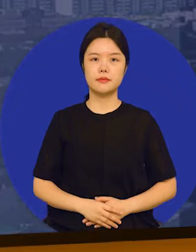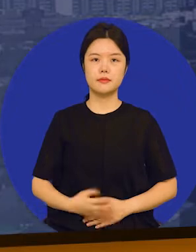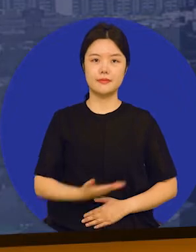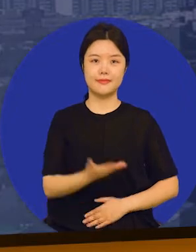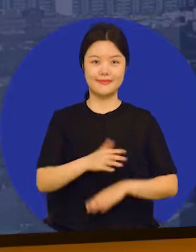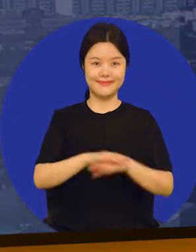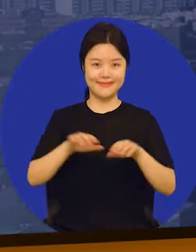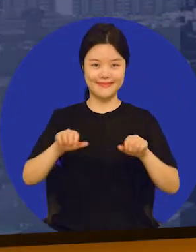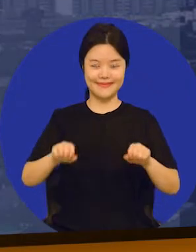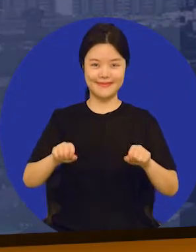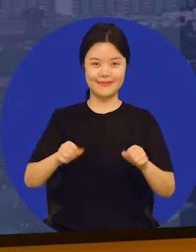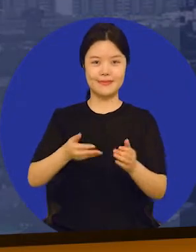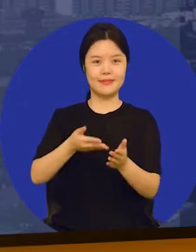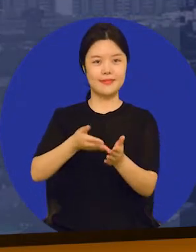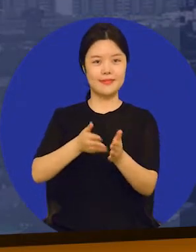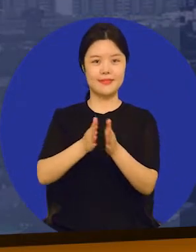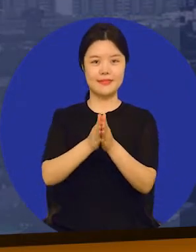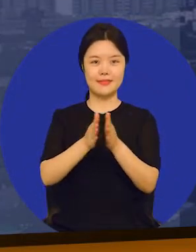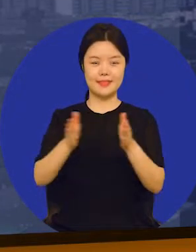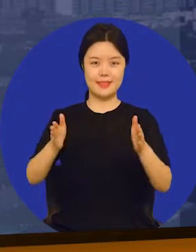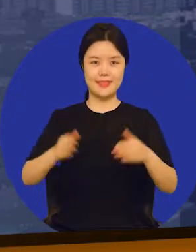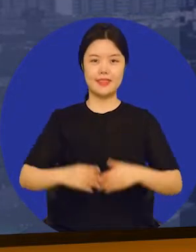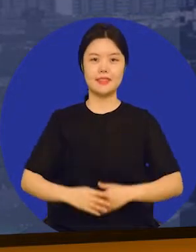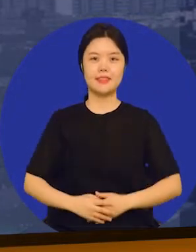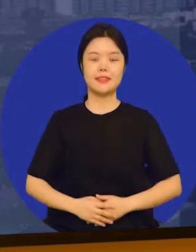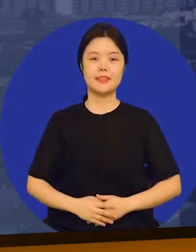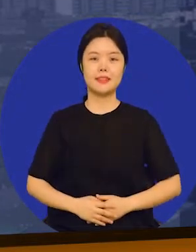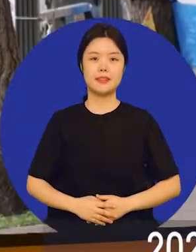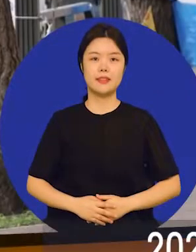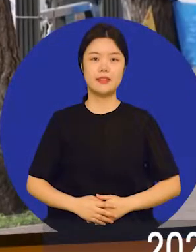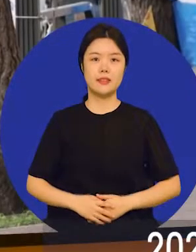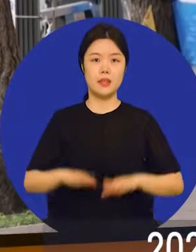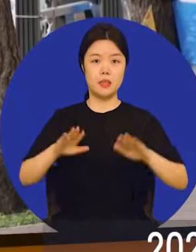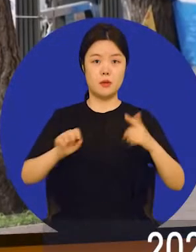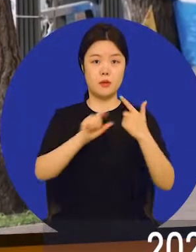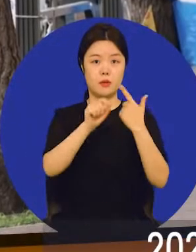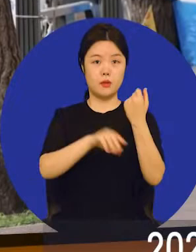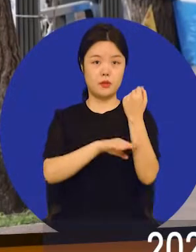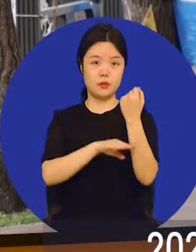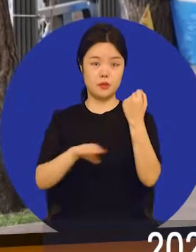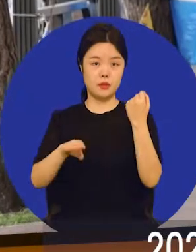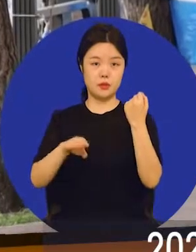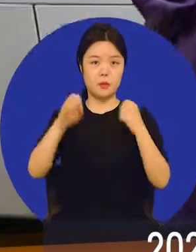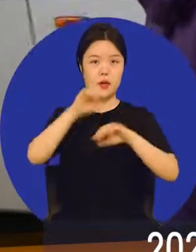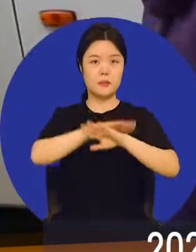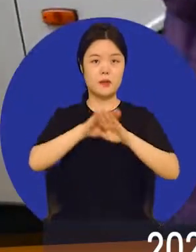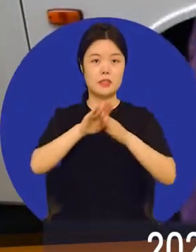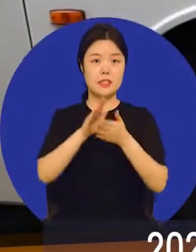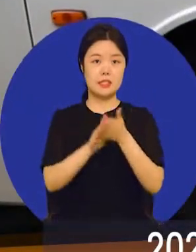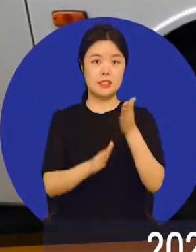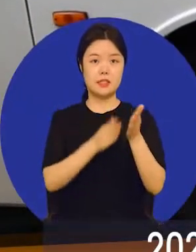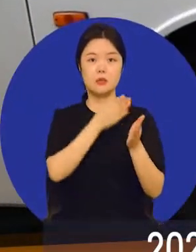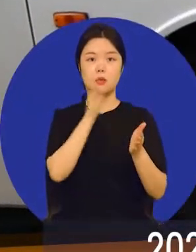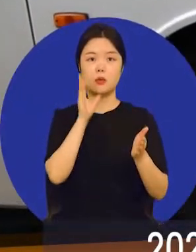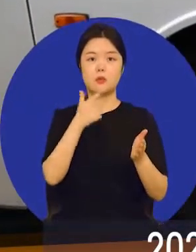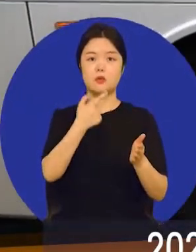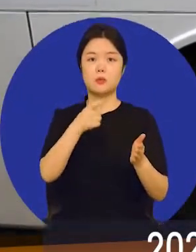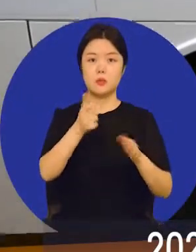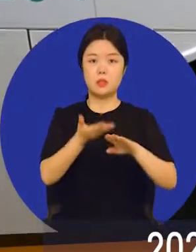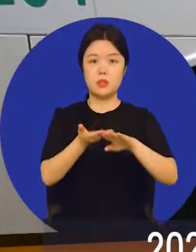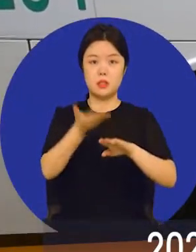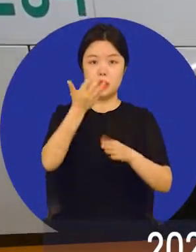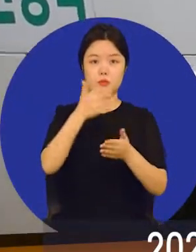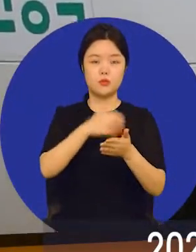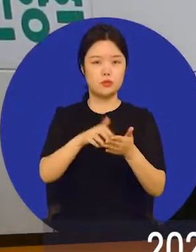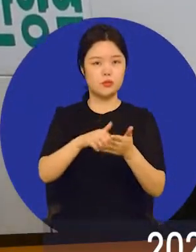시민 여러분 안녕하세요 위클리 광명 입니다 2022 년 6월 기준 광명시 65세 이상 노인 인구는